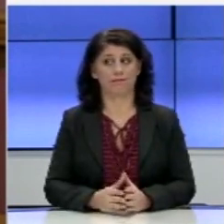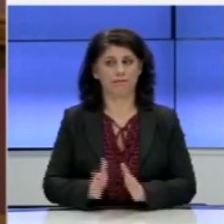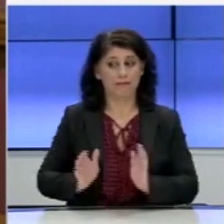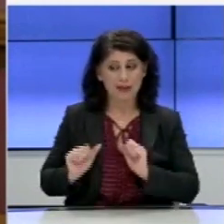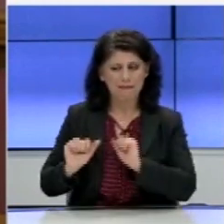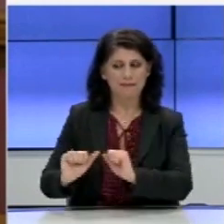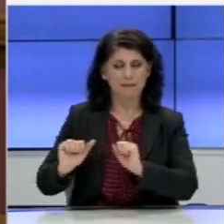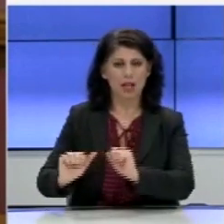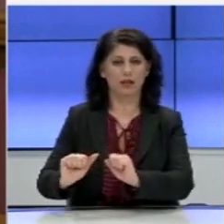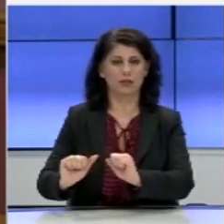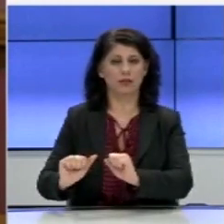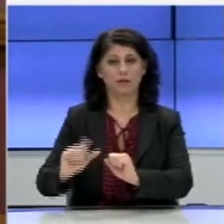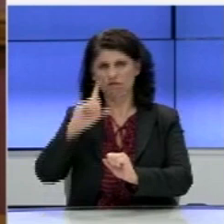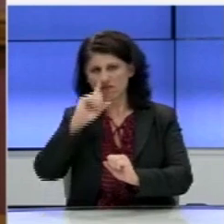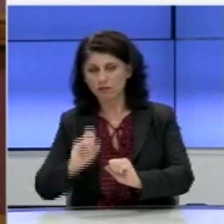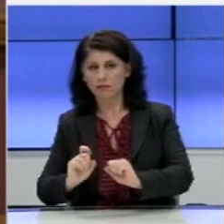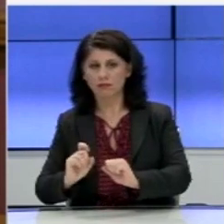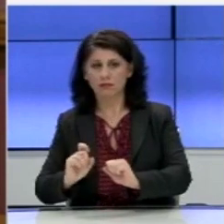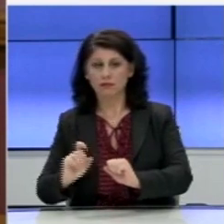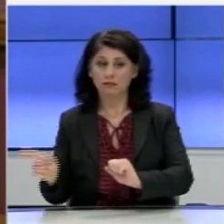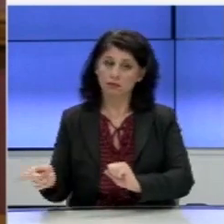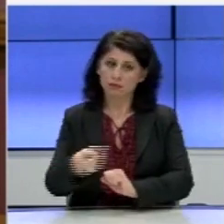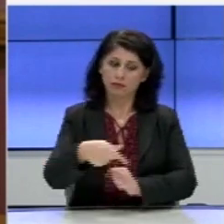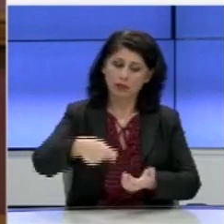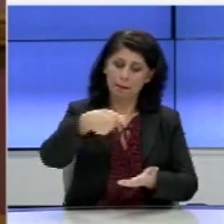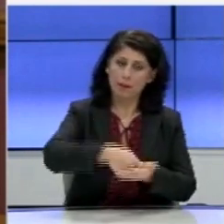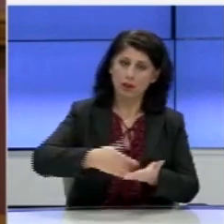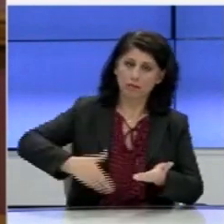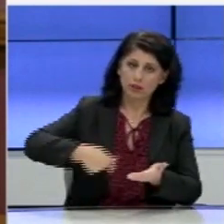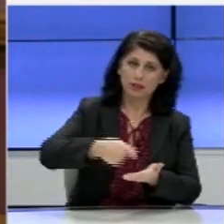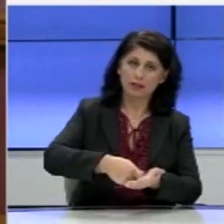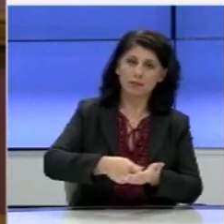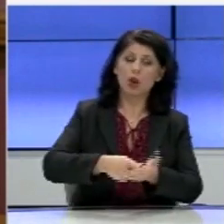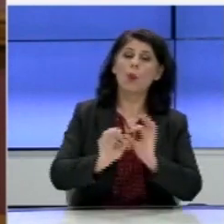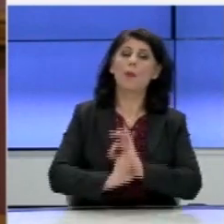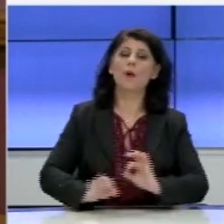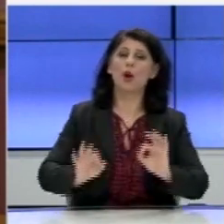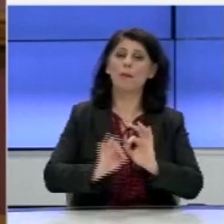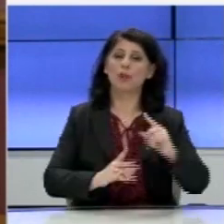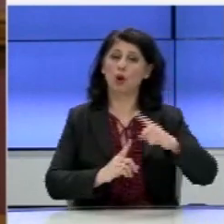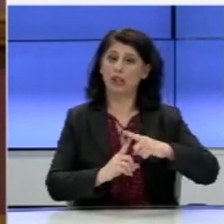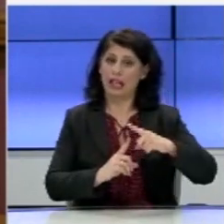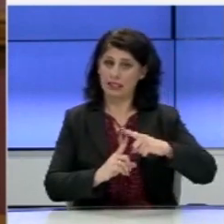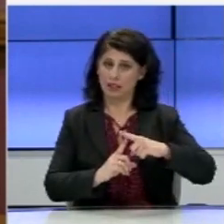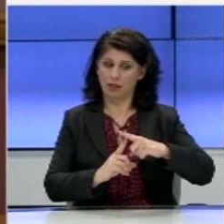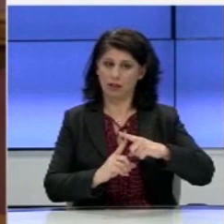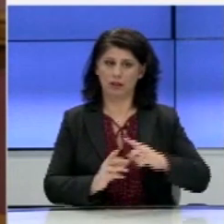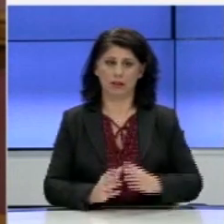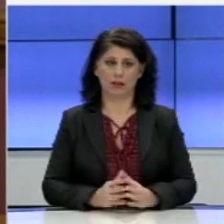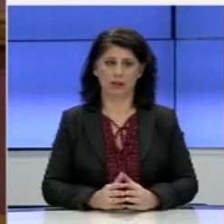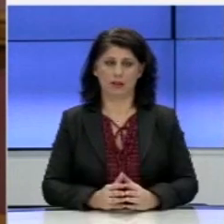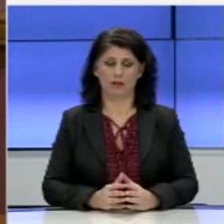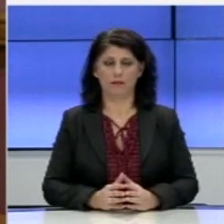εξωθούνται, το να εξαναγκάζονται, το να πάνε να πληρώνουν από την τσέπη για να κάνουν τα προληπτικά τεστ,